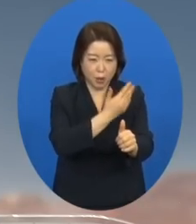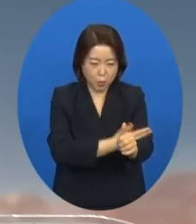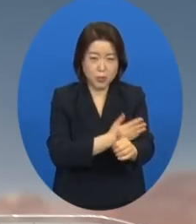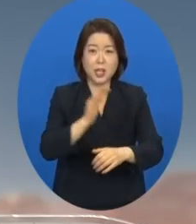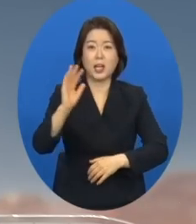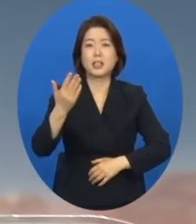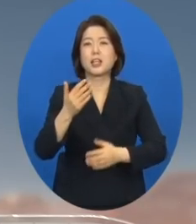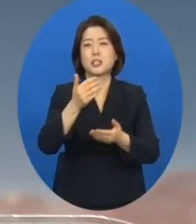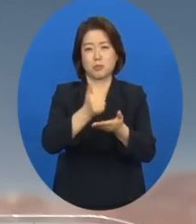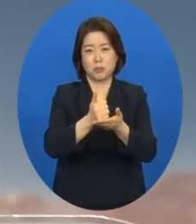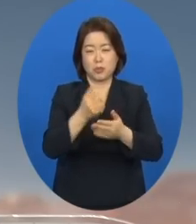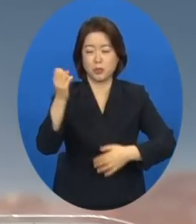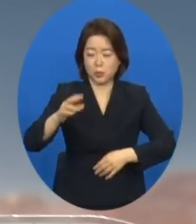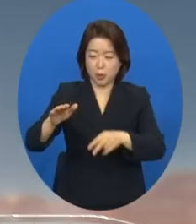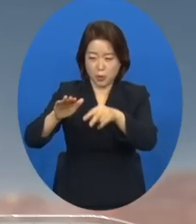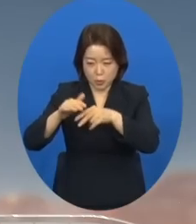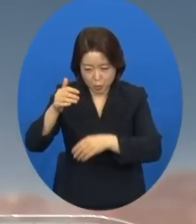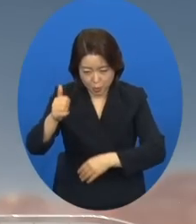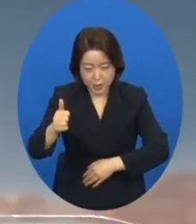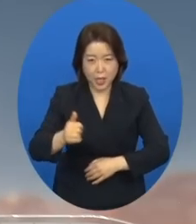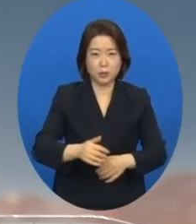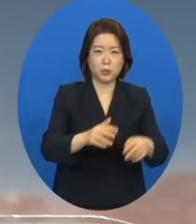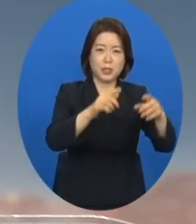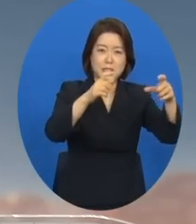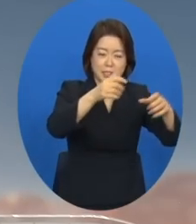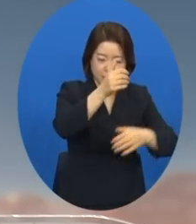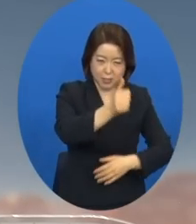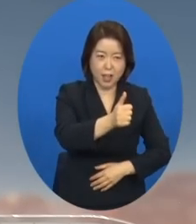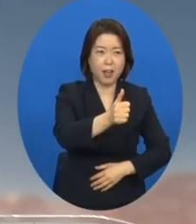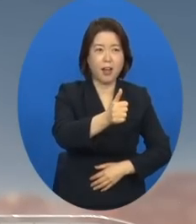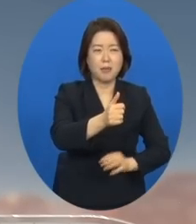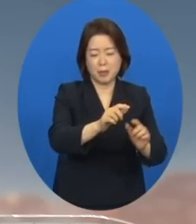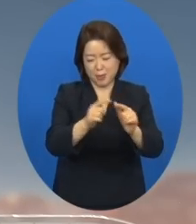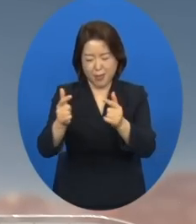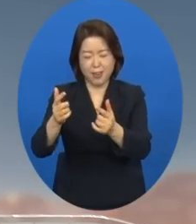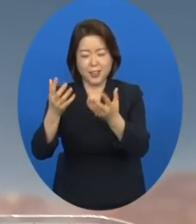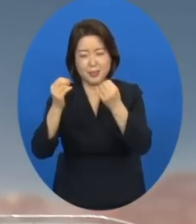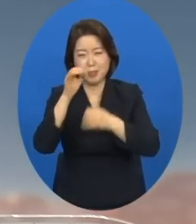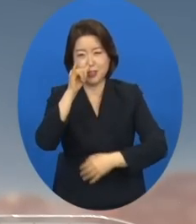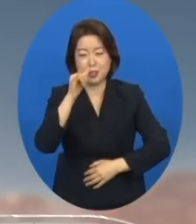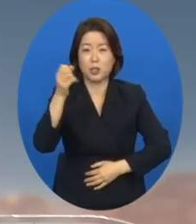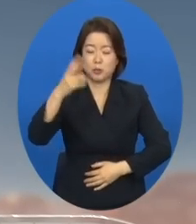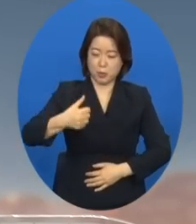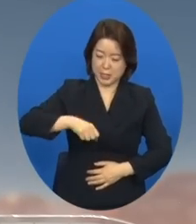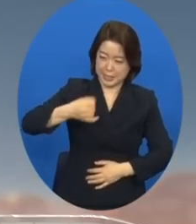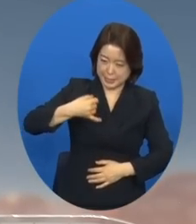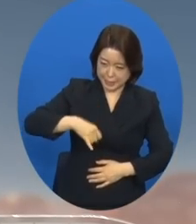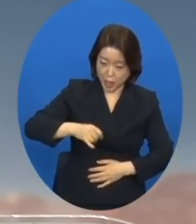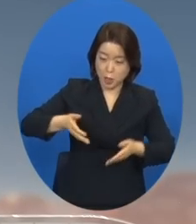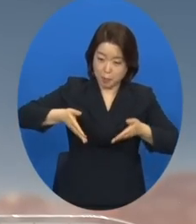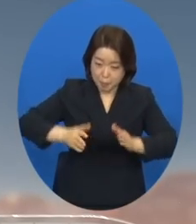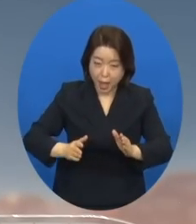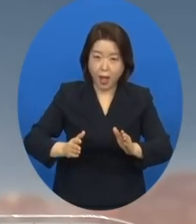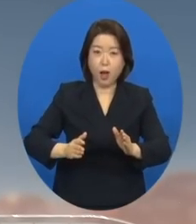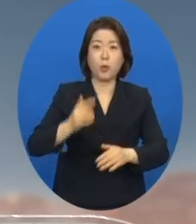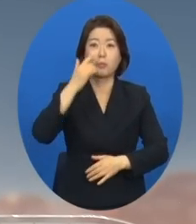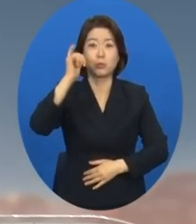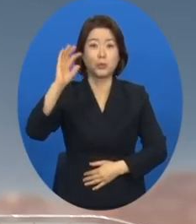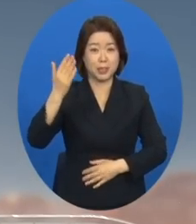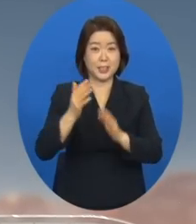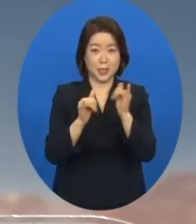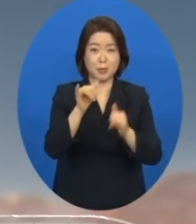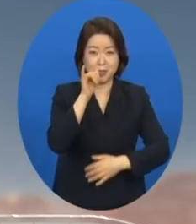되신 분들 속해 또 속장님과 지역장 계신 분들 계실 거고요 자녀를 낳아서 어떤 부모가 되신 분도 계실 거고